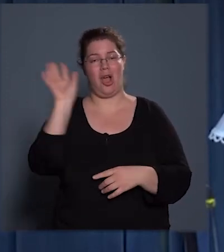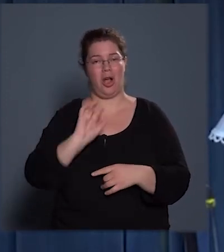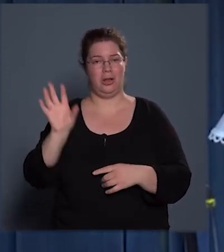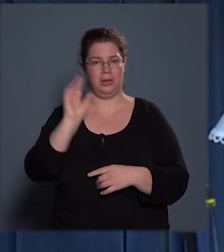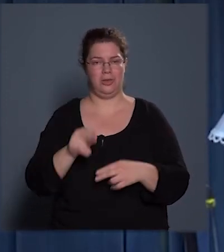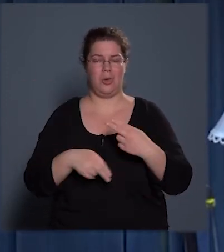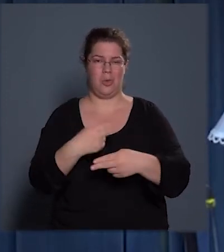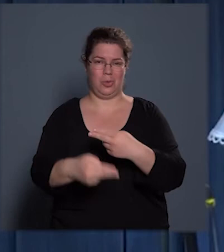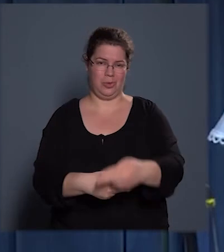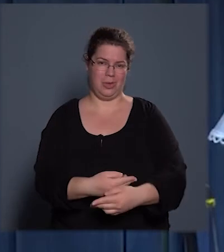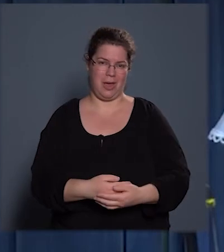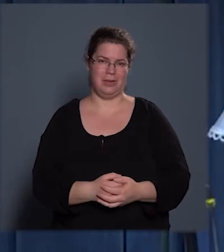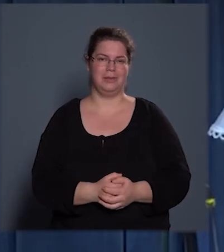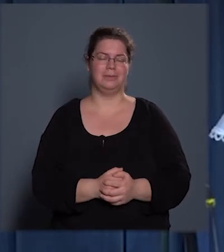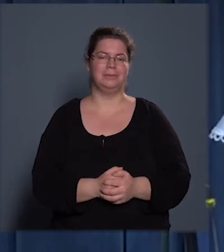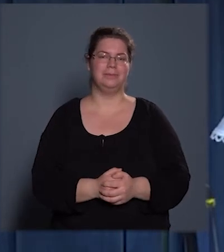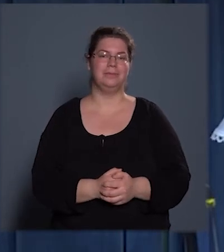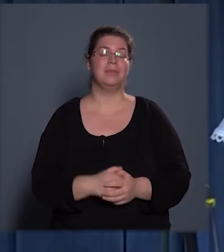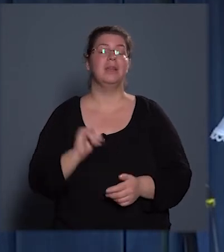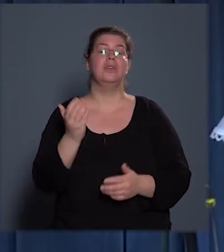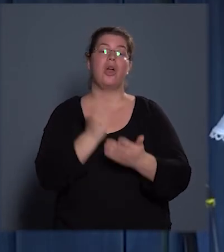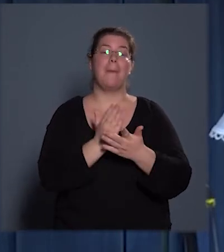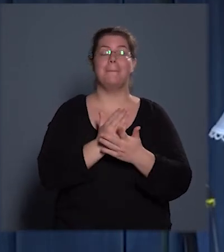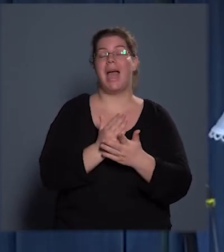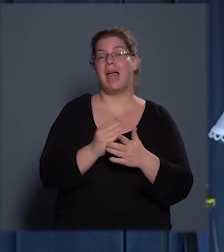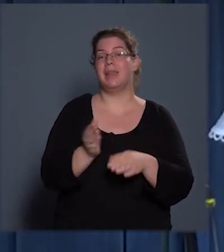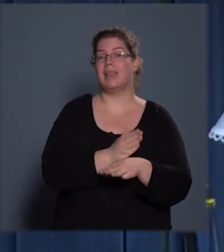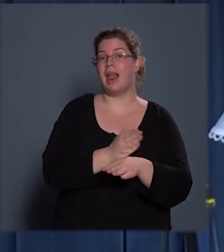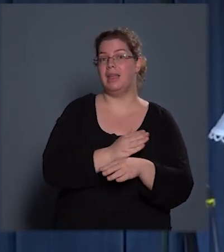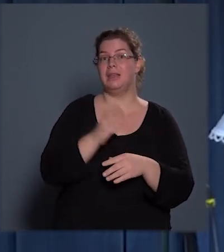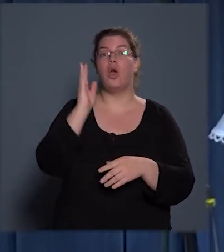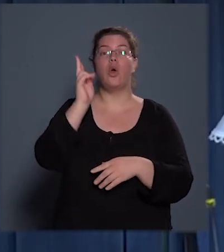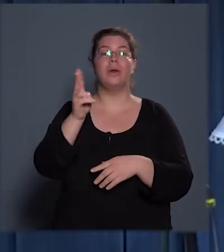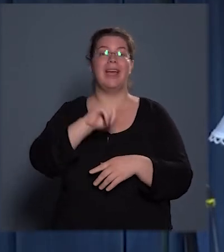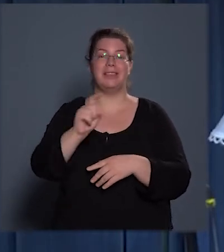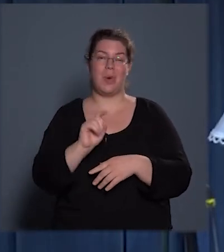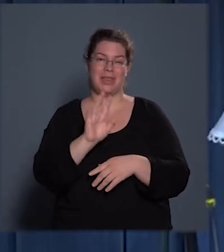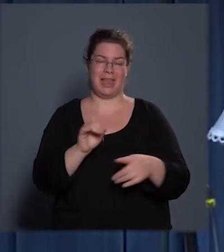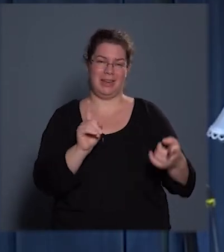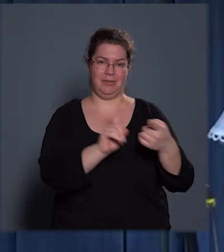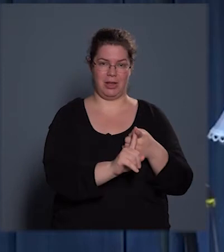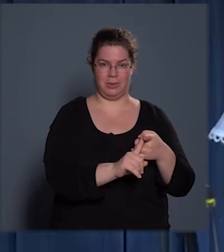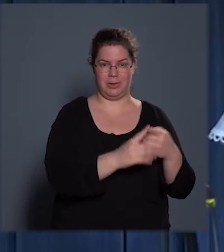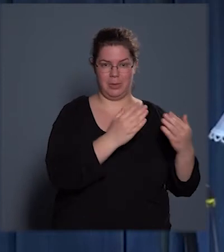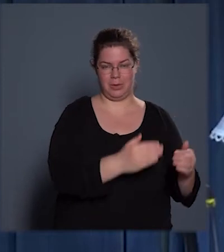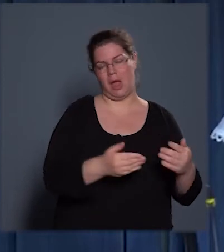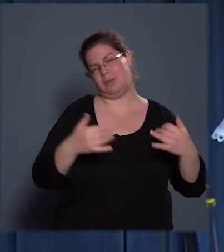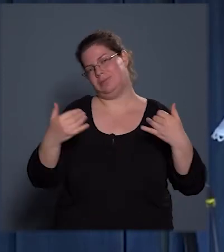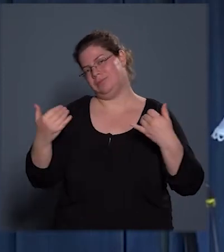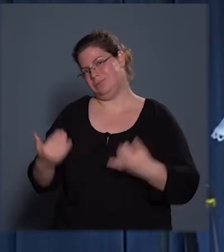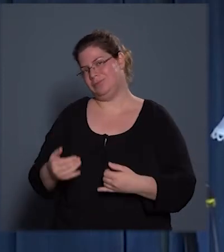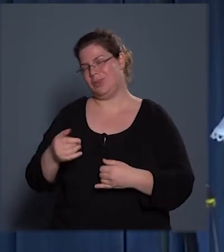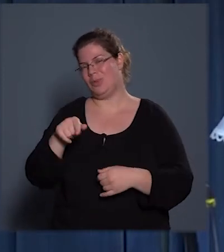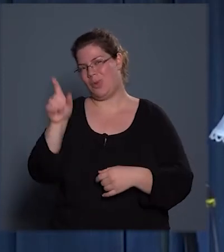hallgathassák utódaink őket. És ha már az elején Kodály Zoltánra hivatkoztam a köszöntőben, hadd fejezzem be